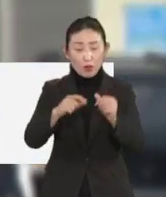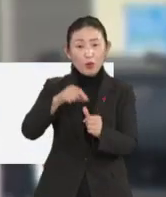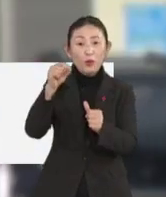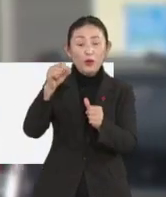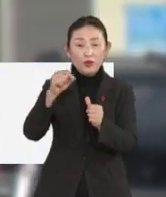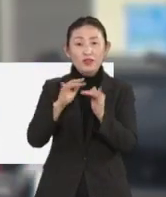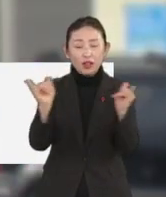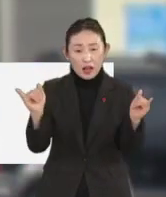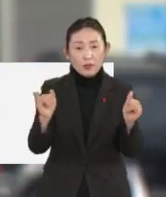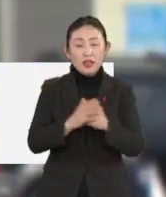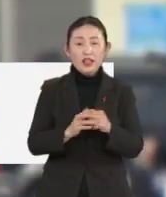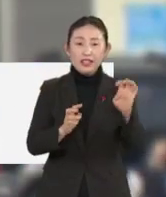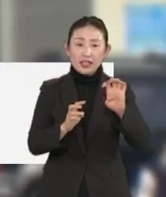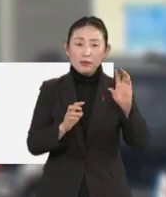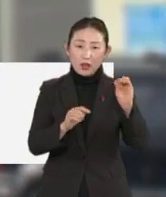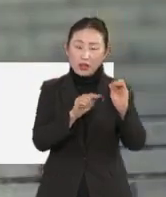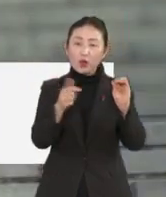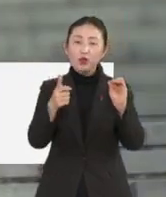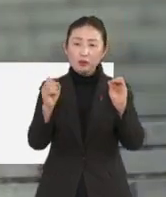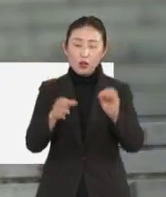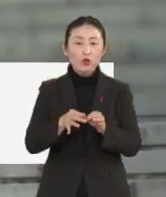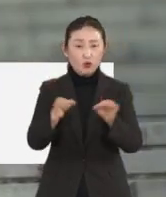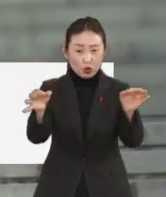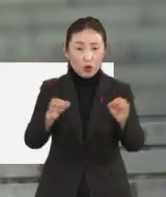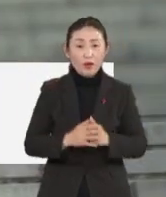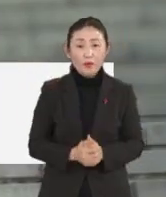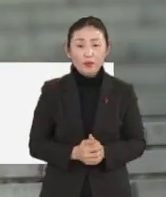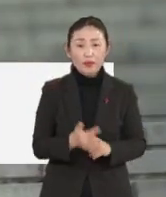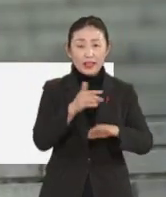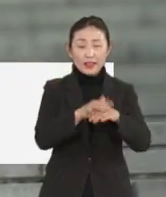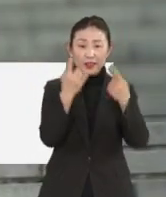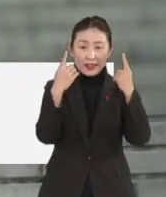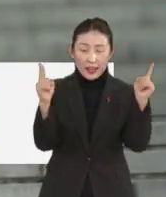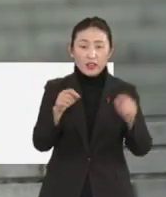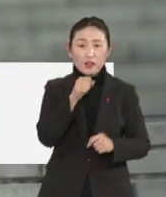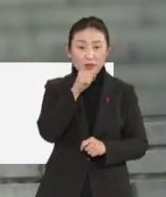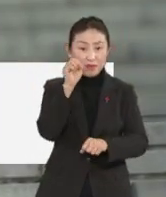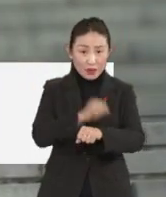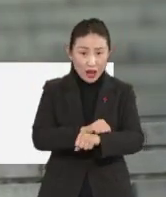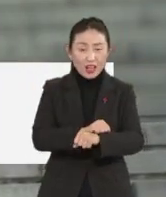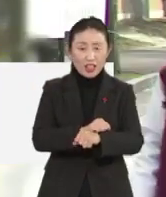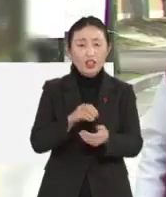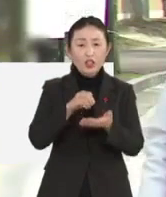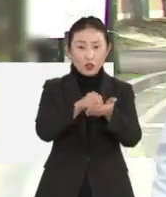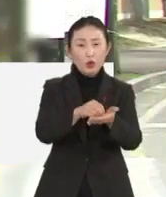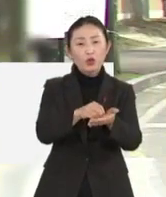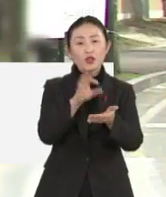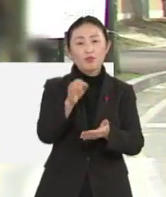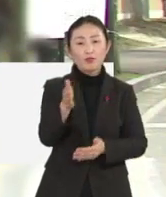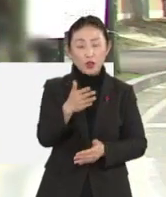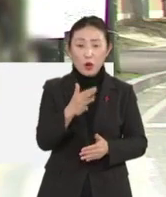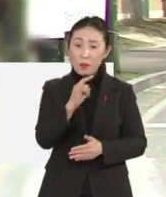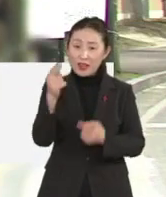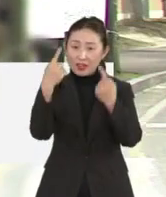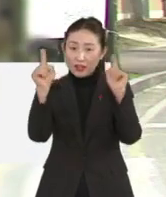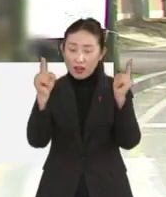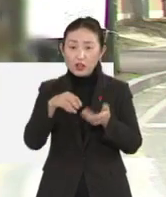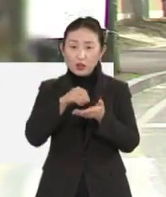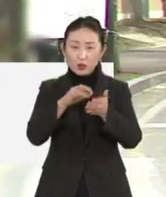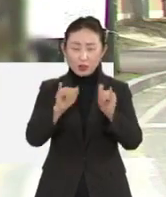40만원에서 50만원에 스타트 장학금을 지급해주고 대전대는 성적 우수자에게 등록금 면제 배제되는